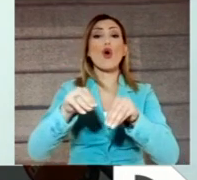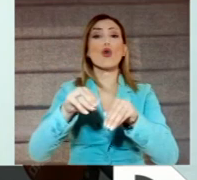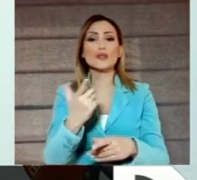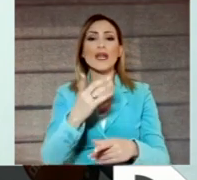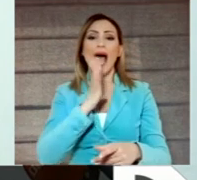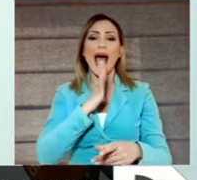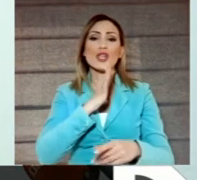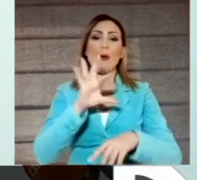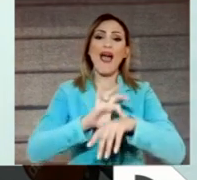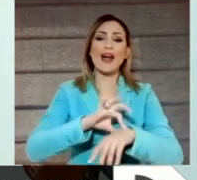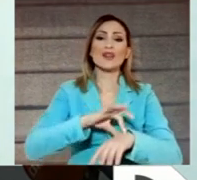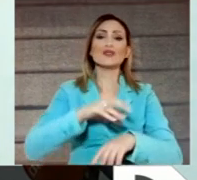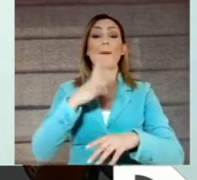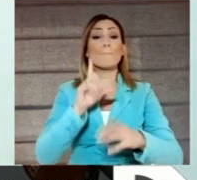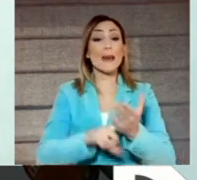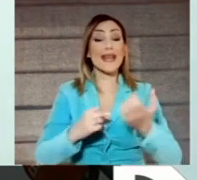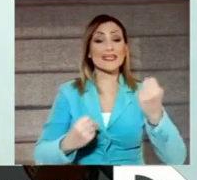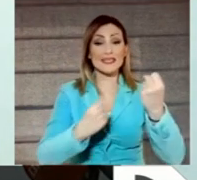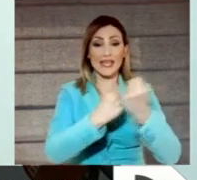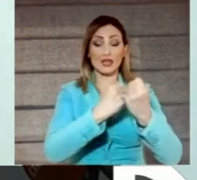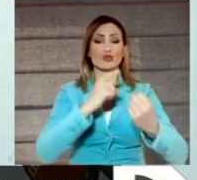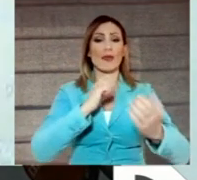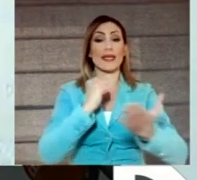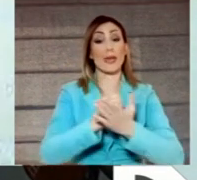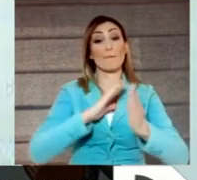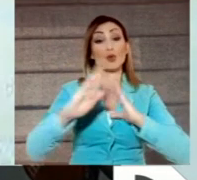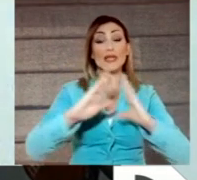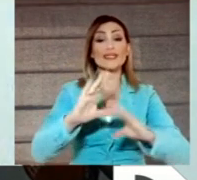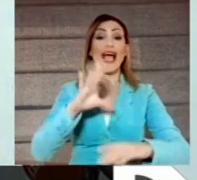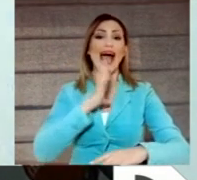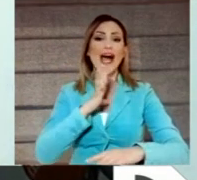εκείνους που οφείλουμε να στηρίξουμε και να προστατεύσουμε. Σας ευχαριστώ πολύ και είμαι στη διάθεσή σας.